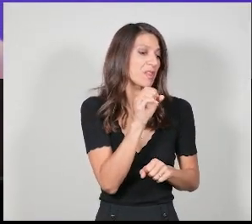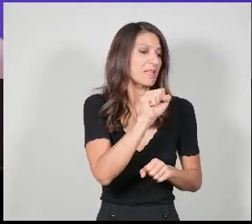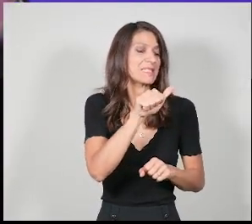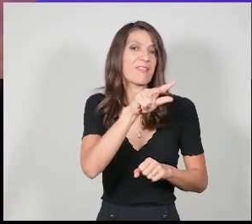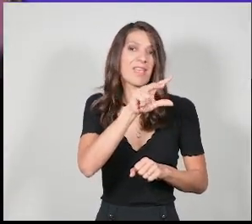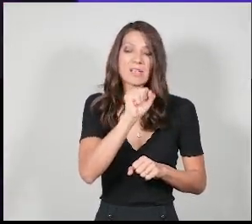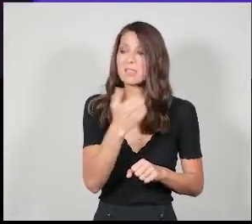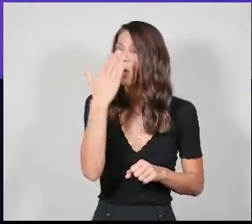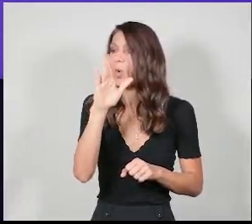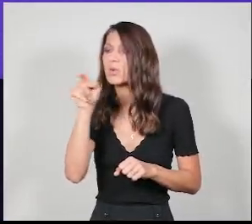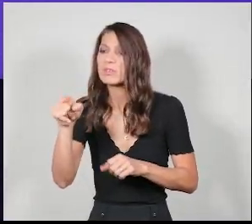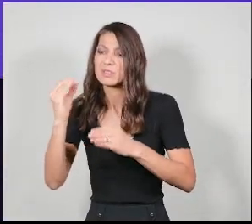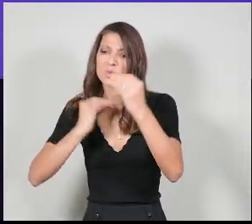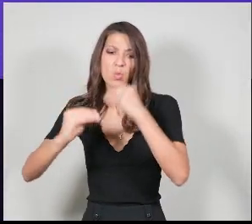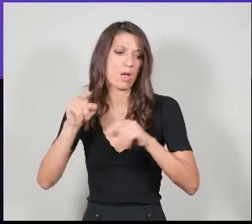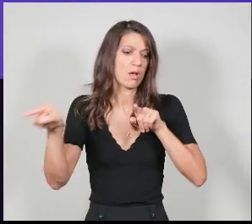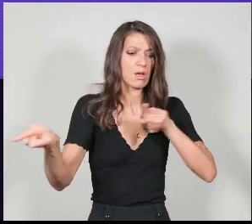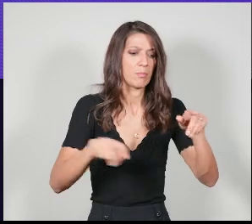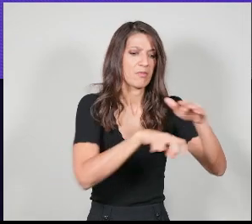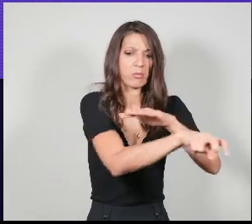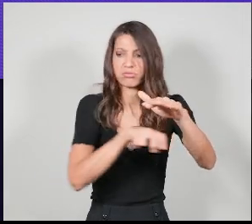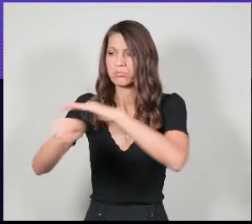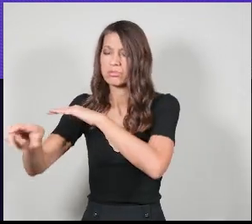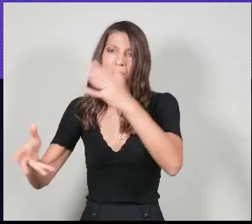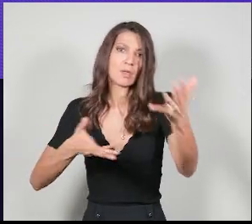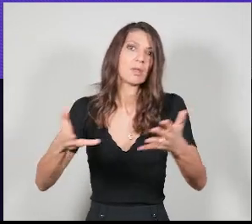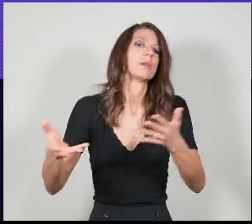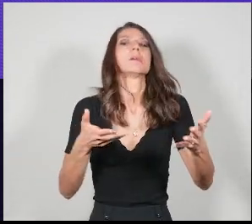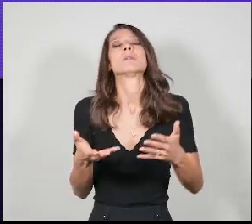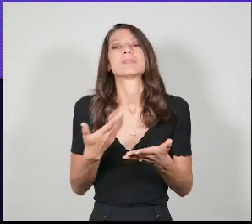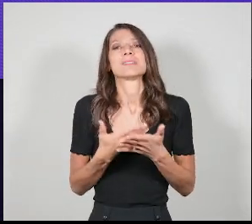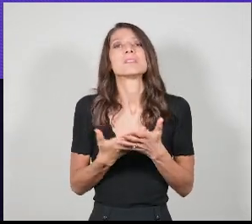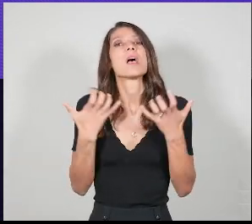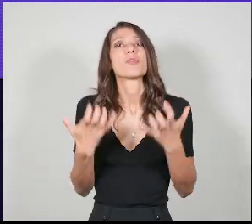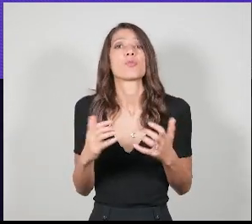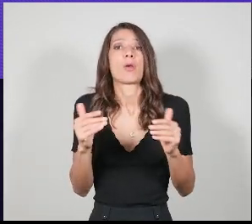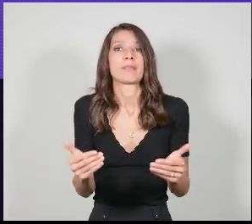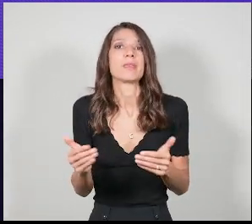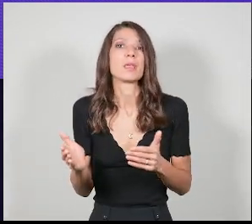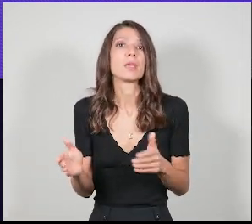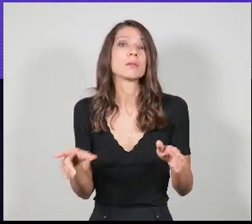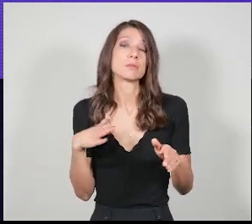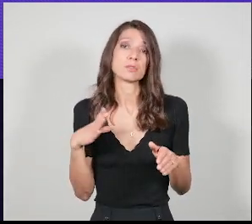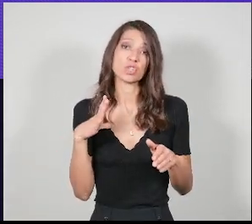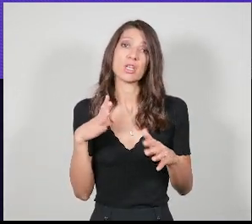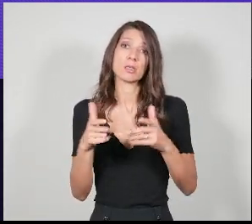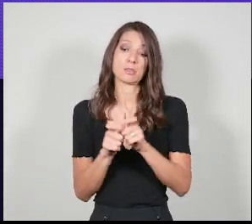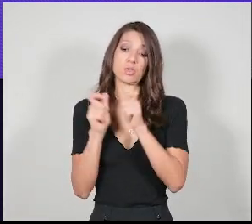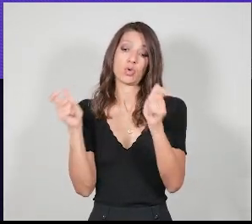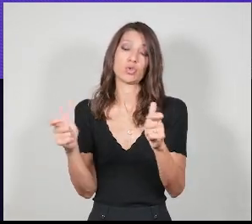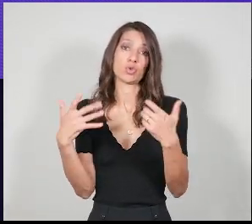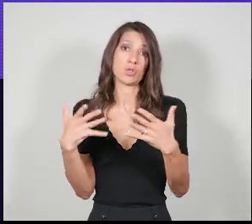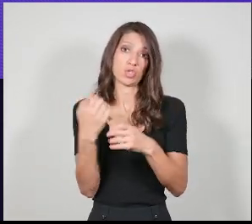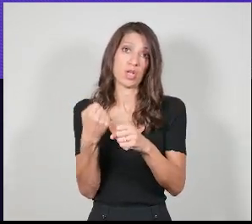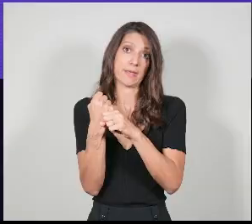SAVS et de l'autre des soins s'il est au foyer d'hébergement. C'est ces frontières-là qu'on veut abandonner. Et donc, on a des structures qui commencent déjà à se